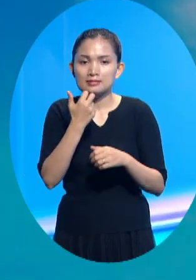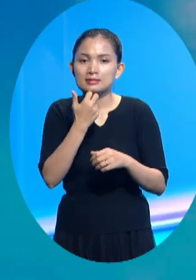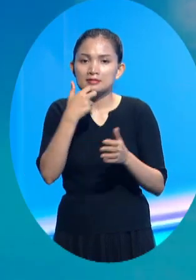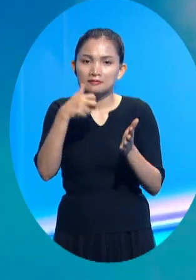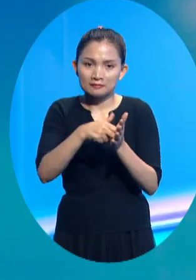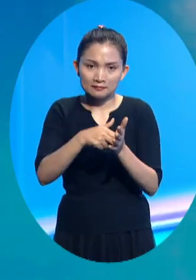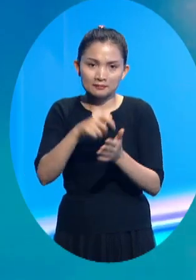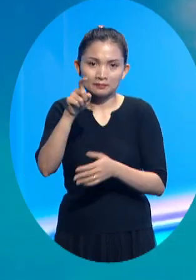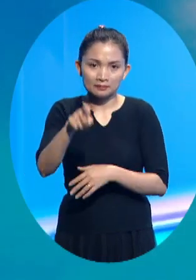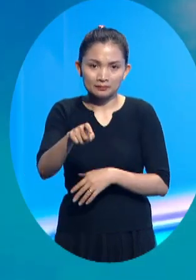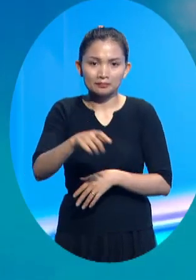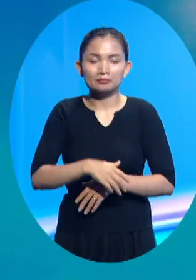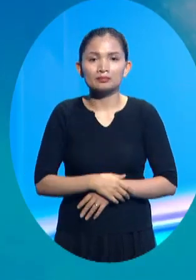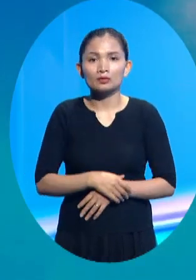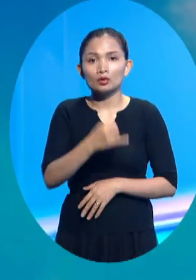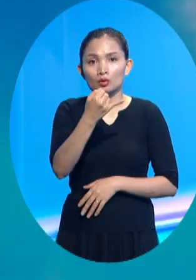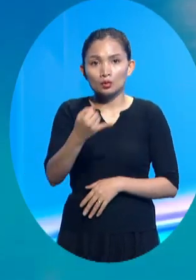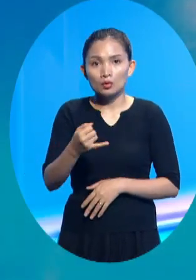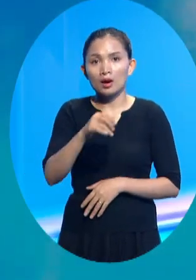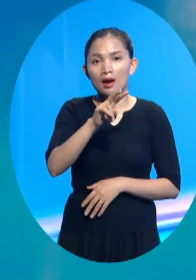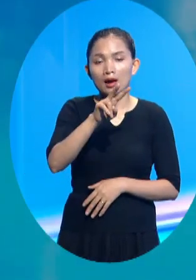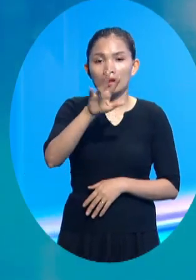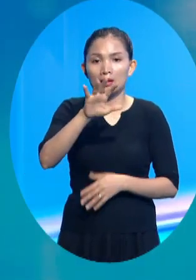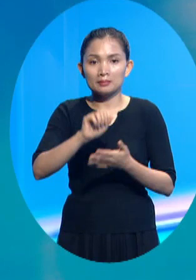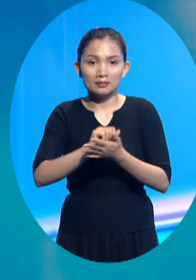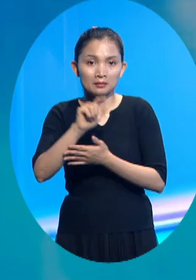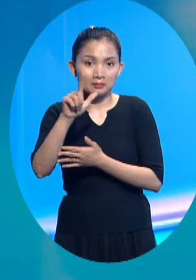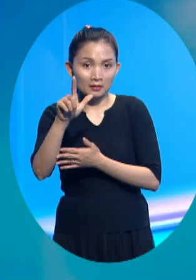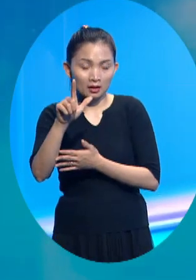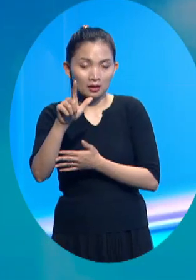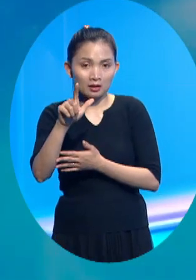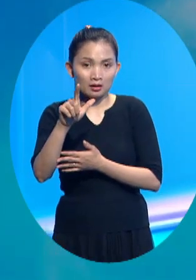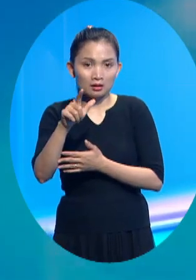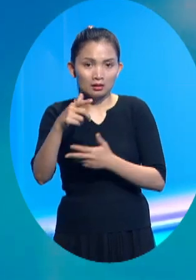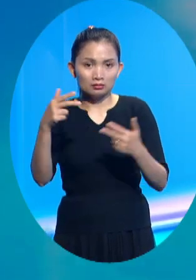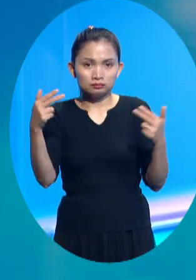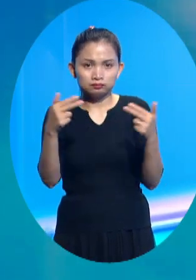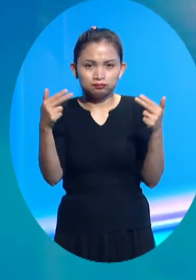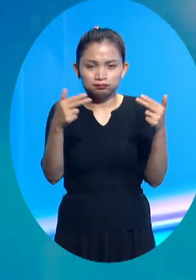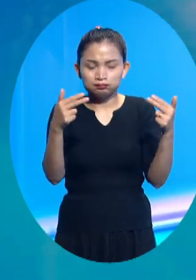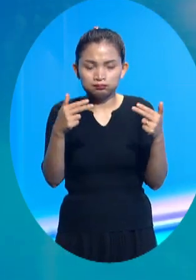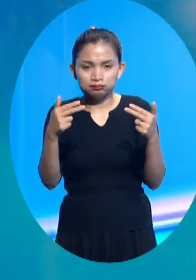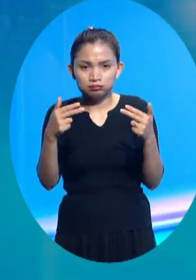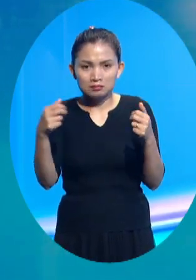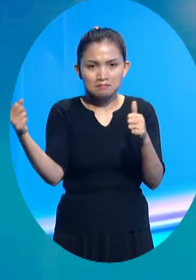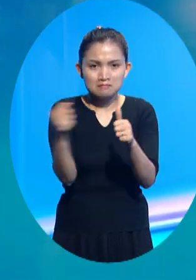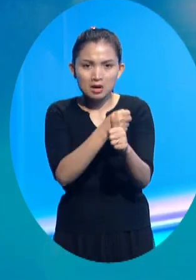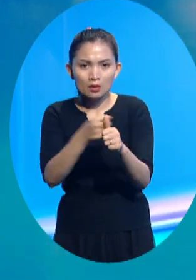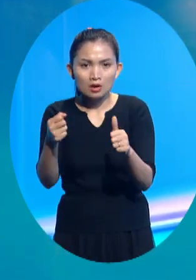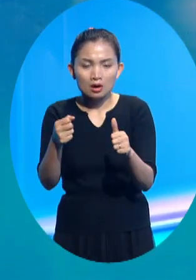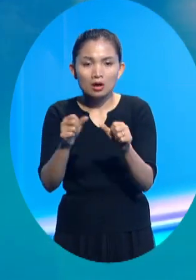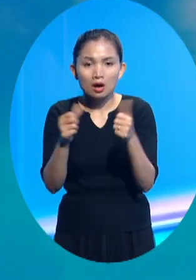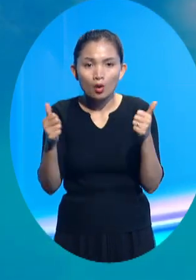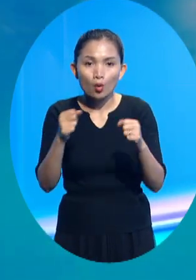Tính đến cuối ngày 25 tháng 7 số người thiệt mạng trong làn sóng bạo lực mới nhất tại các nhà tù ở Ecuador đã tan thành 31 người